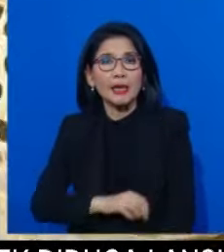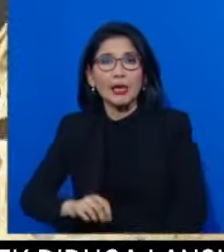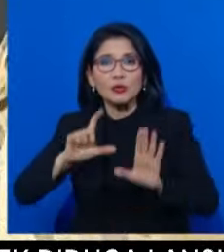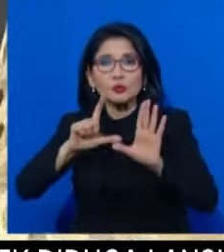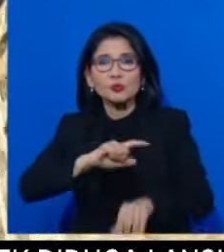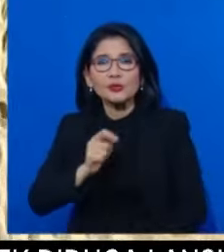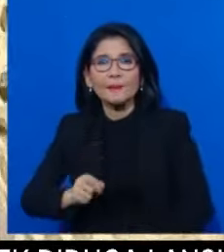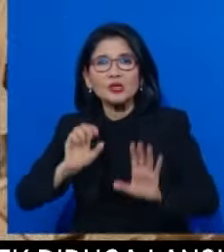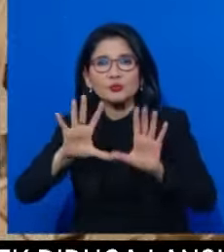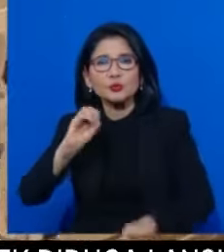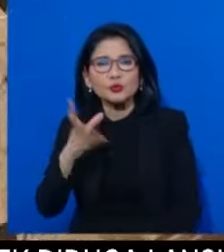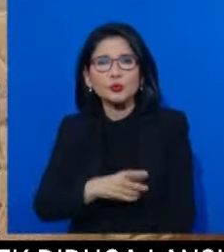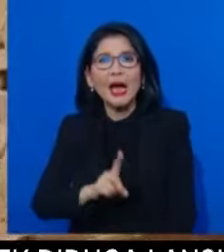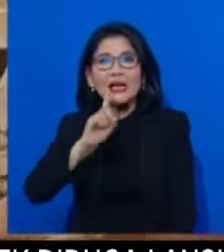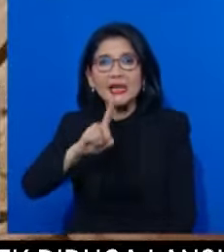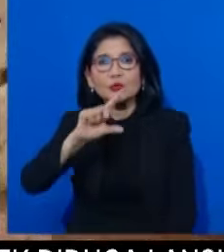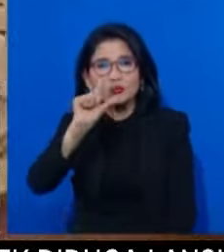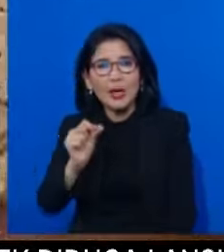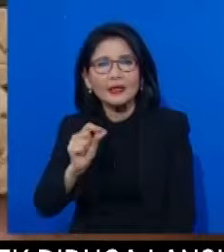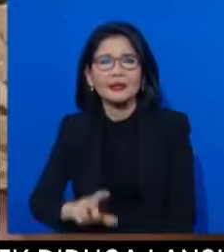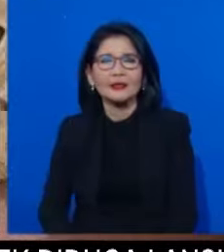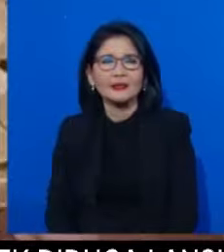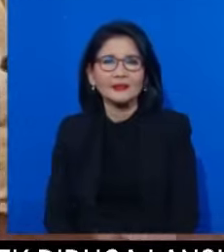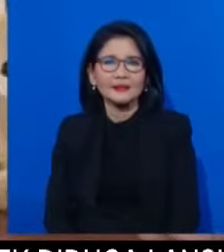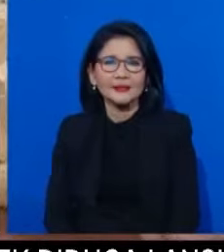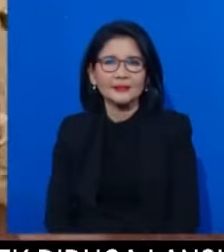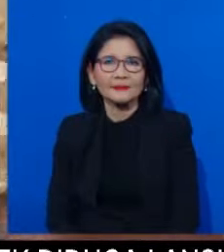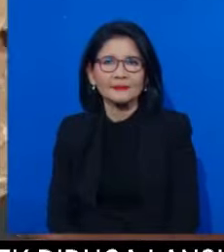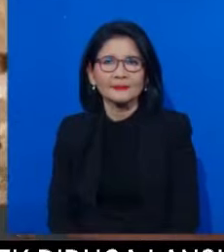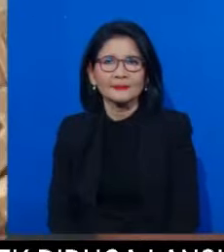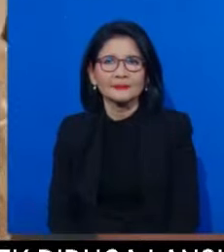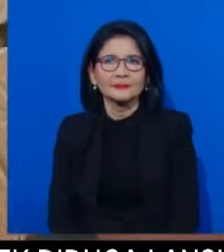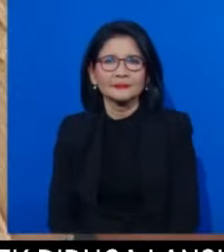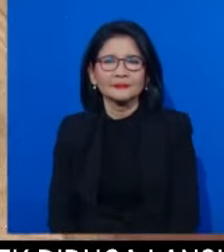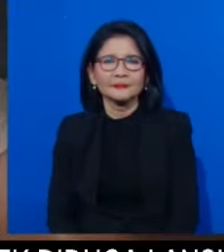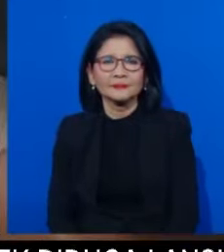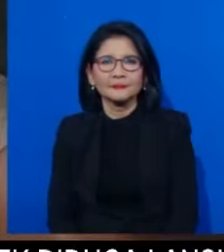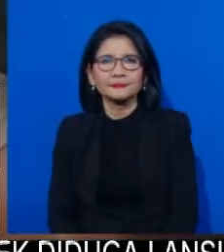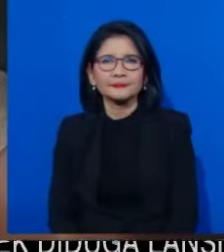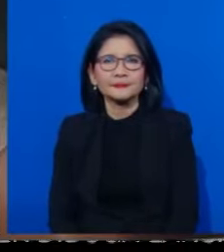7-10 juta rupiah per bulan. Tim Liputan, CNN Indonesia.